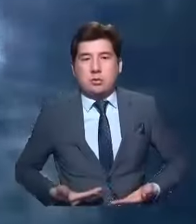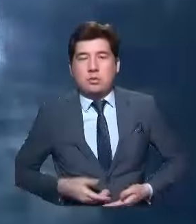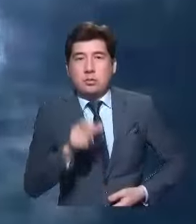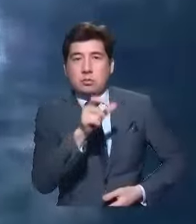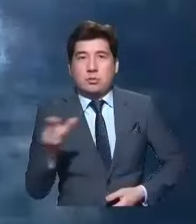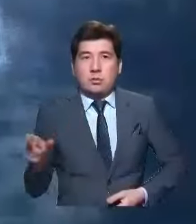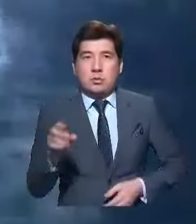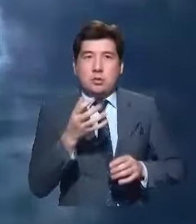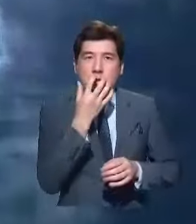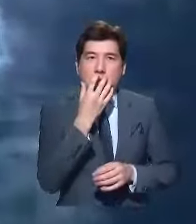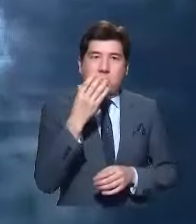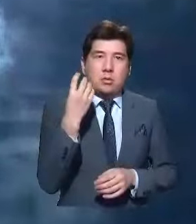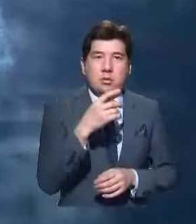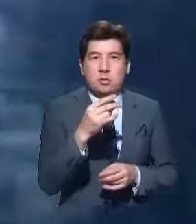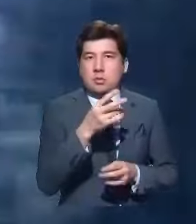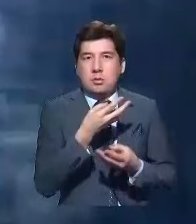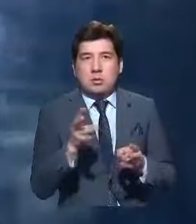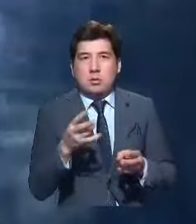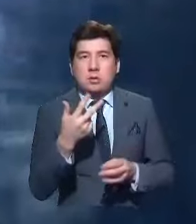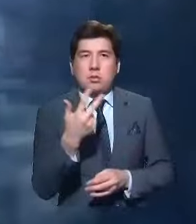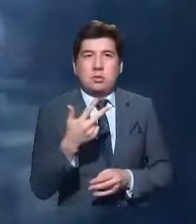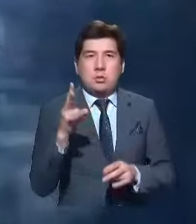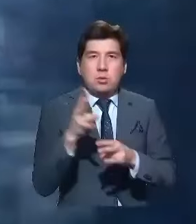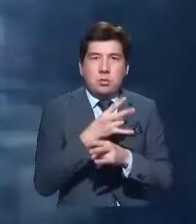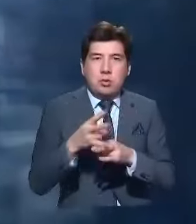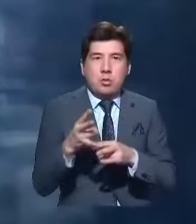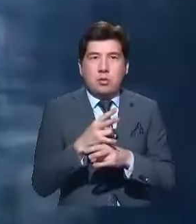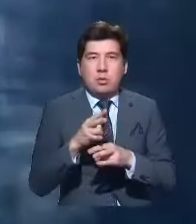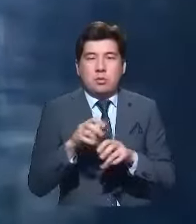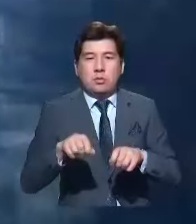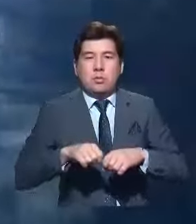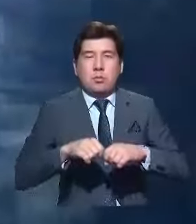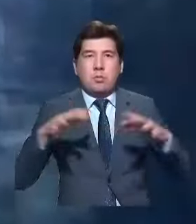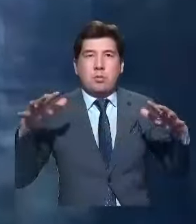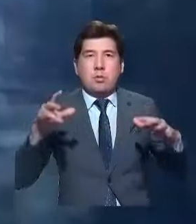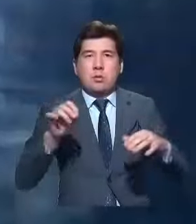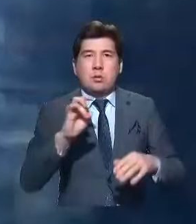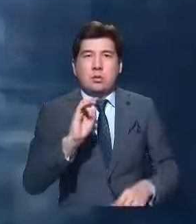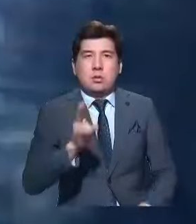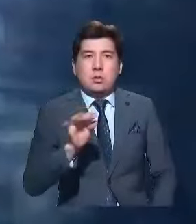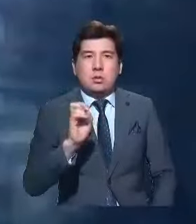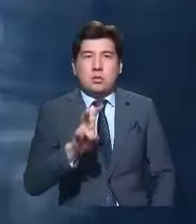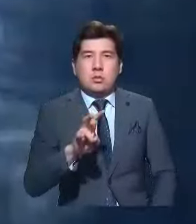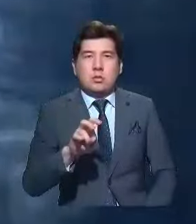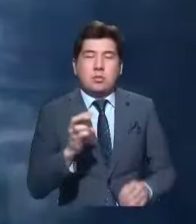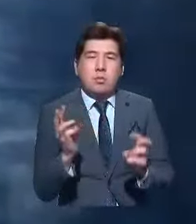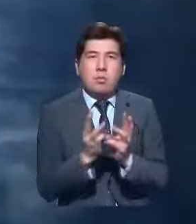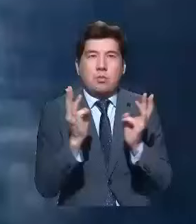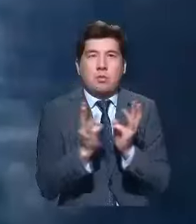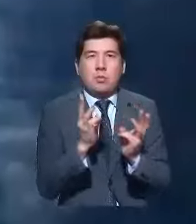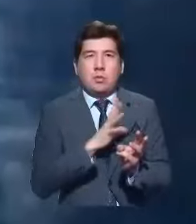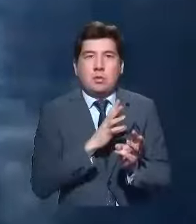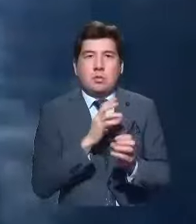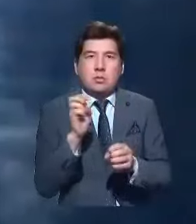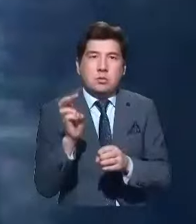По информации кыргызских СМИ, в 3 часа ночи на теплоцентрале взорвался котел, после чего в старом здании начался пожар, потушить